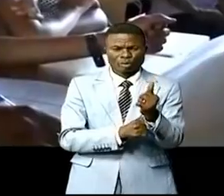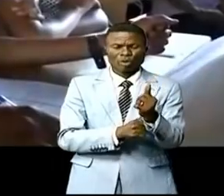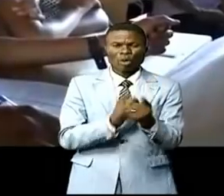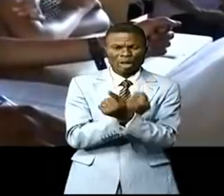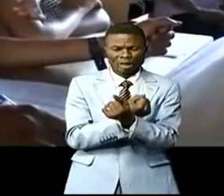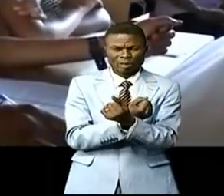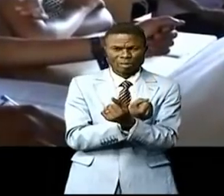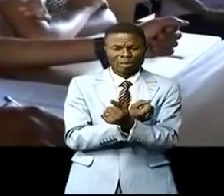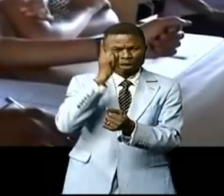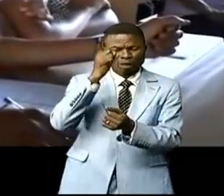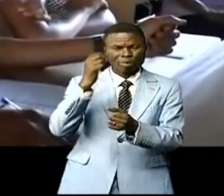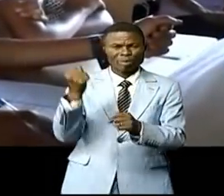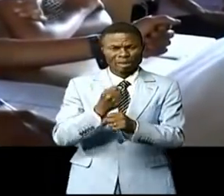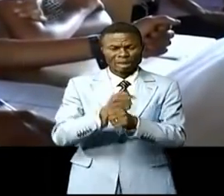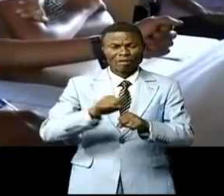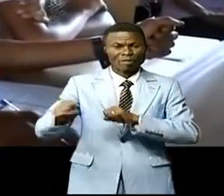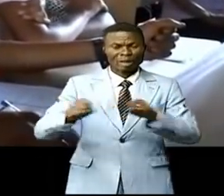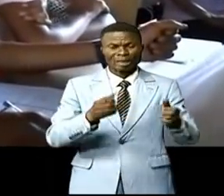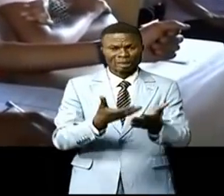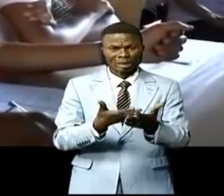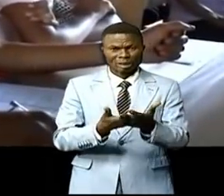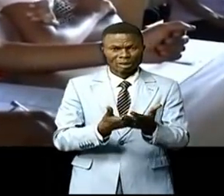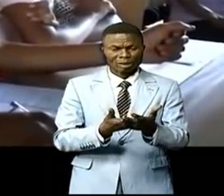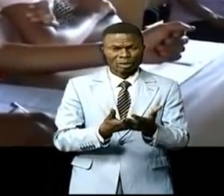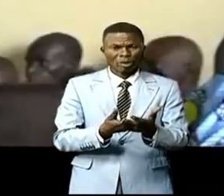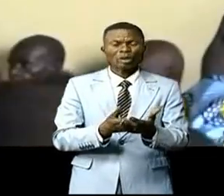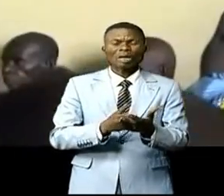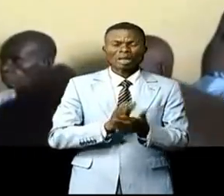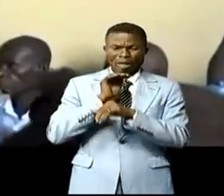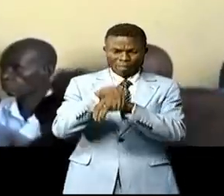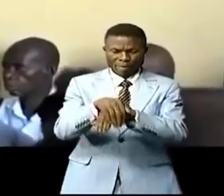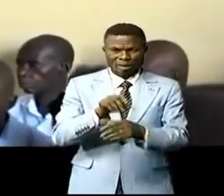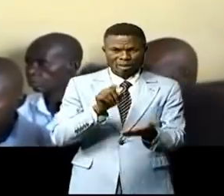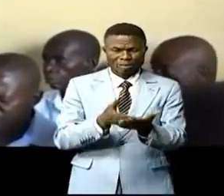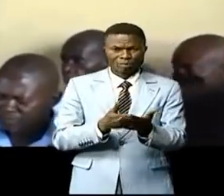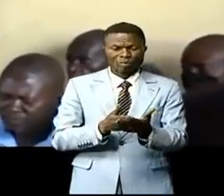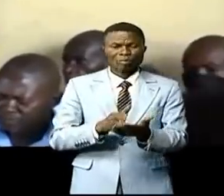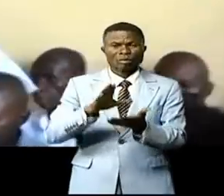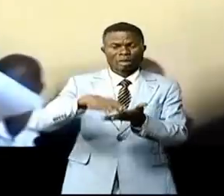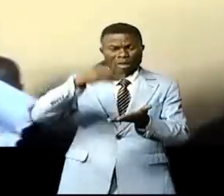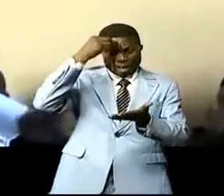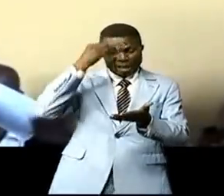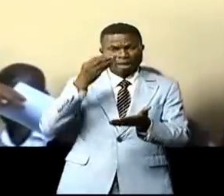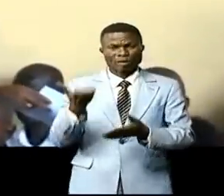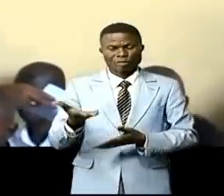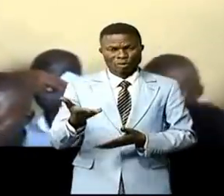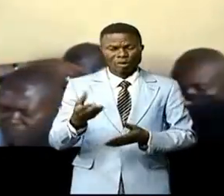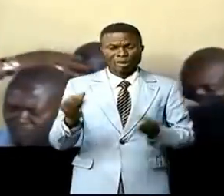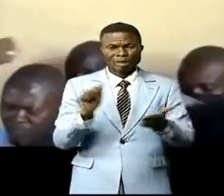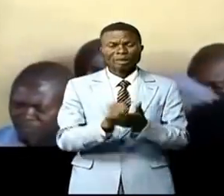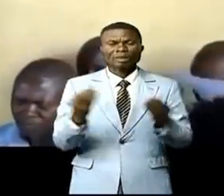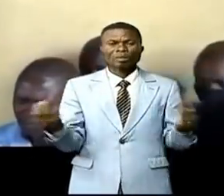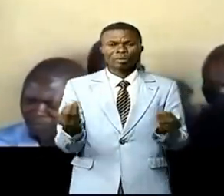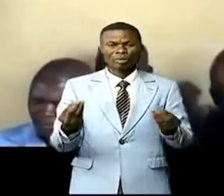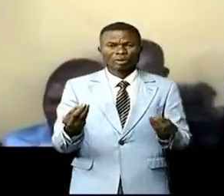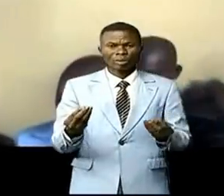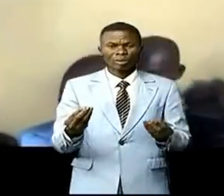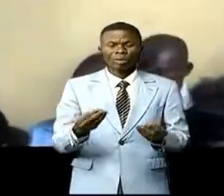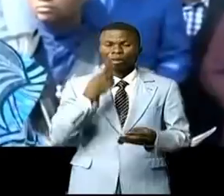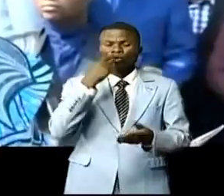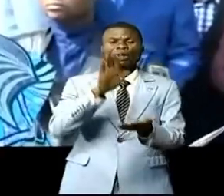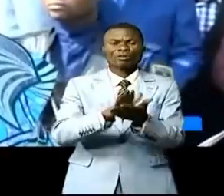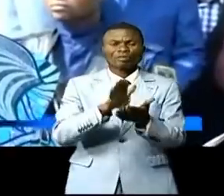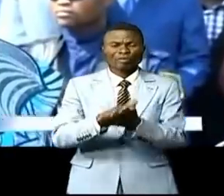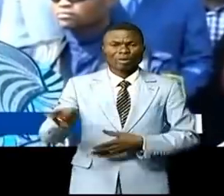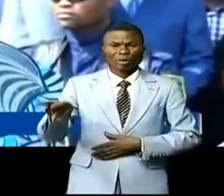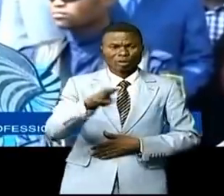ces premiers exercices auxquels ils sont soumis. Chers apprenants, c'est pourquoi je vous félicite